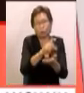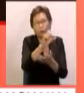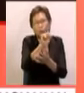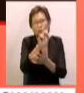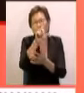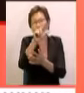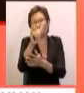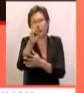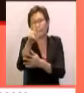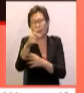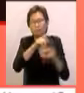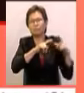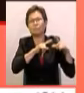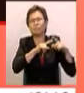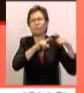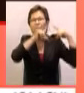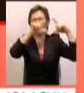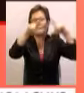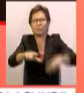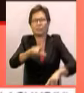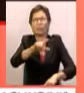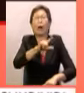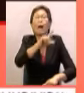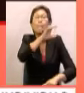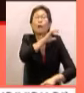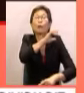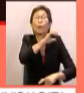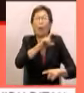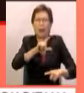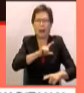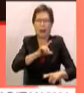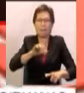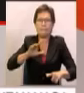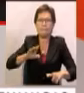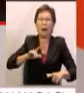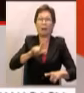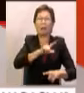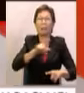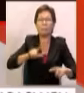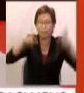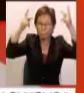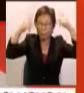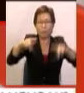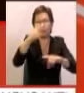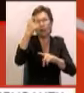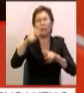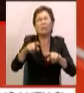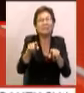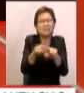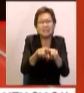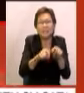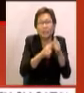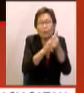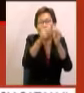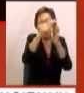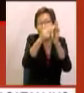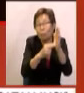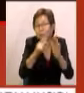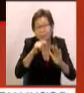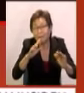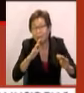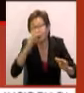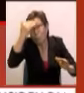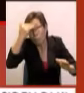Sulaiman mengundurkan diri sebagai pengerusi lembaga pengarah. Ini sejajar dengan tindakan syarikat itu sebelum ini yang tidak